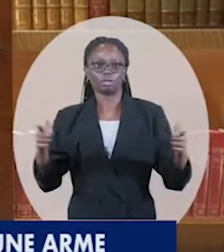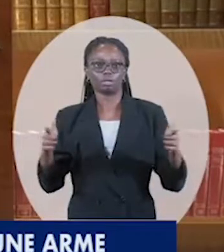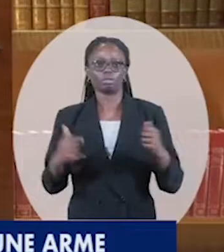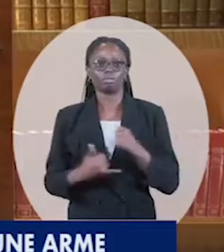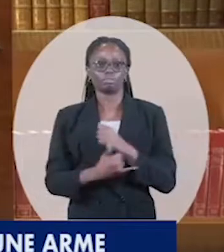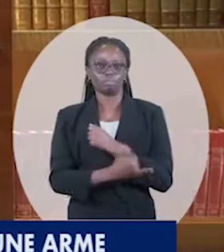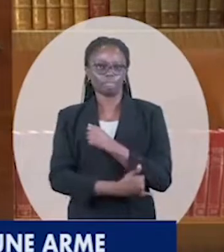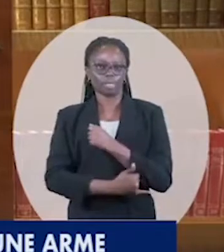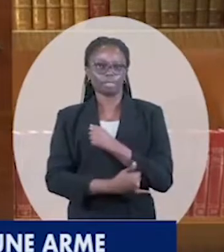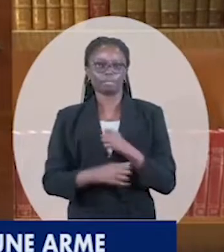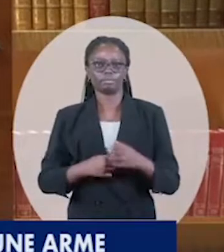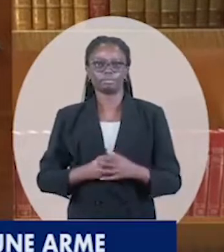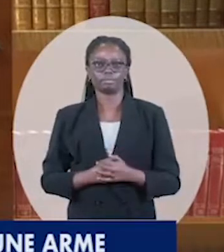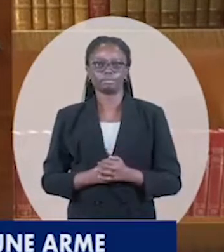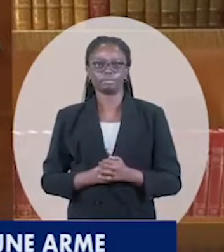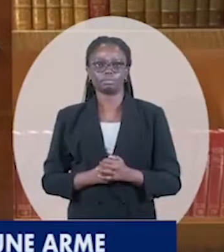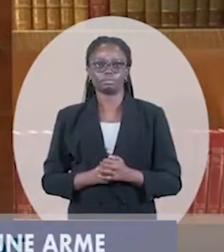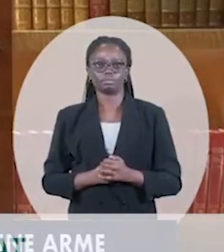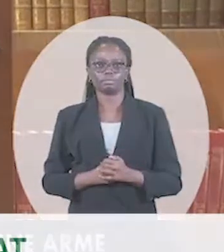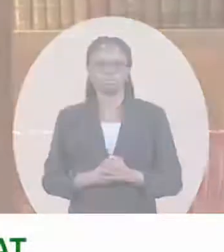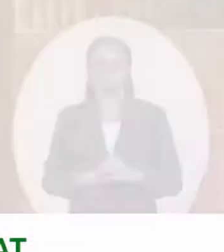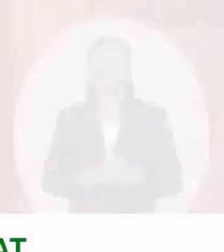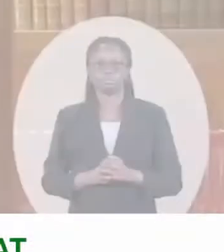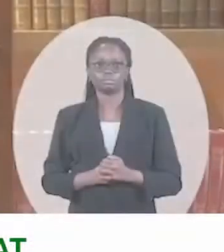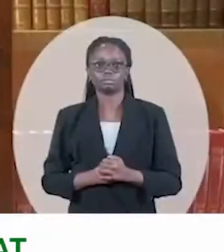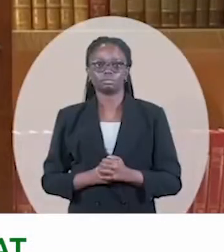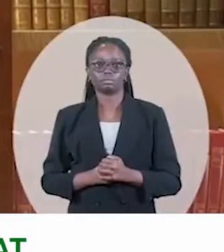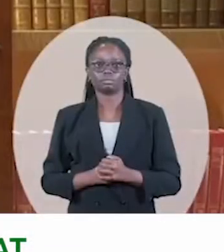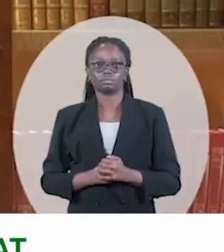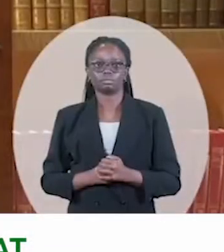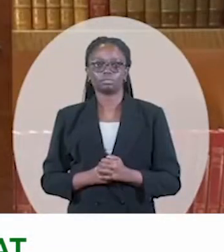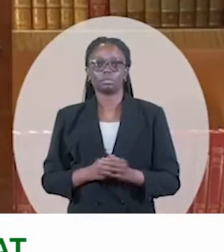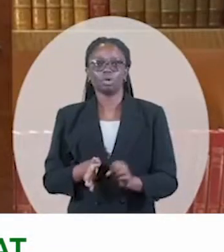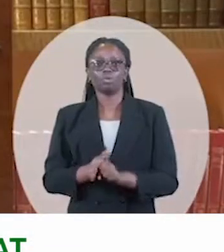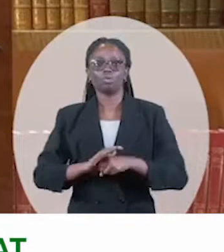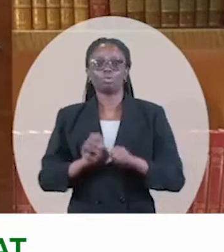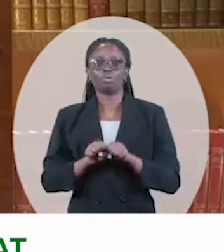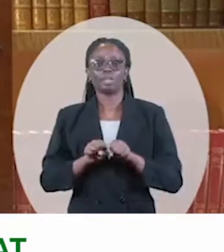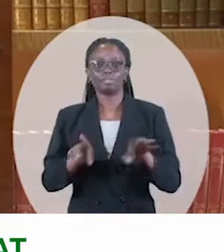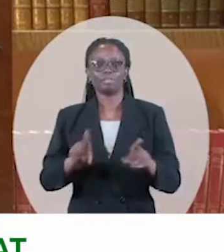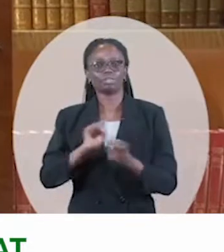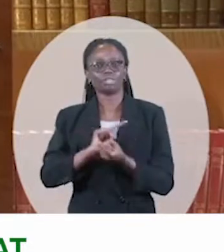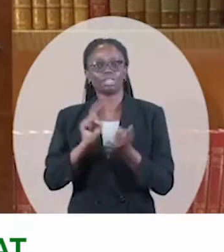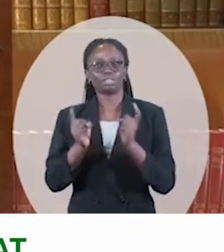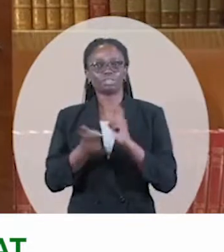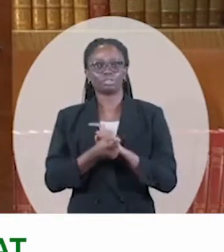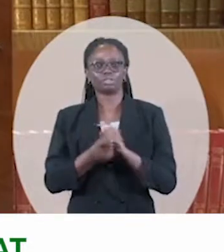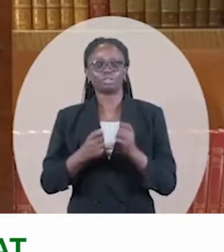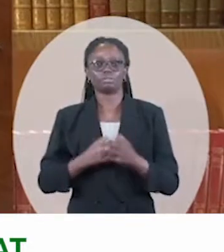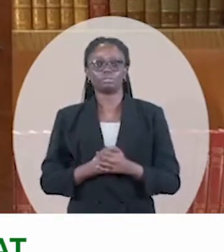Le 31 décembre 2021, le président Ali Bongo Ondimba a prononcé un discours à la